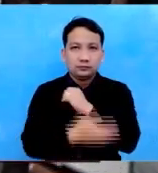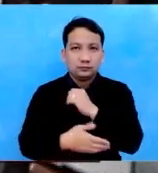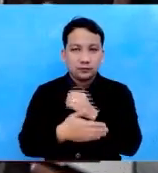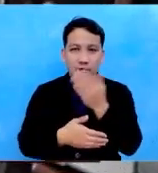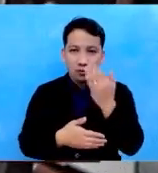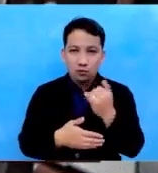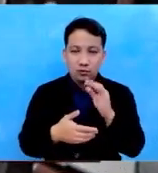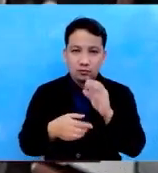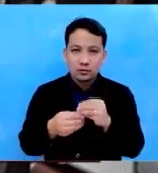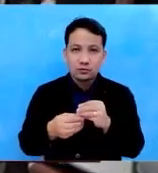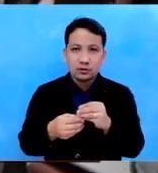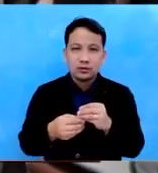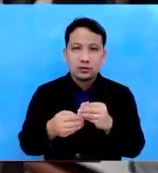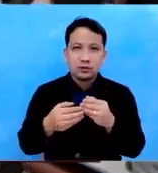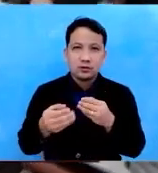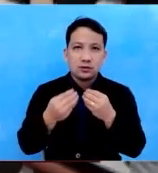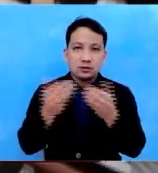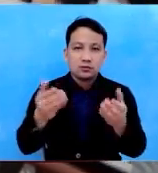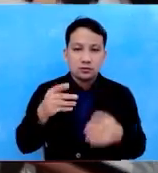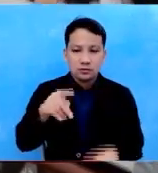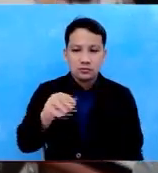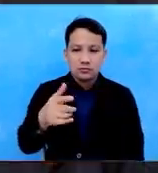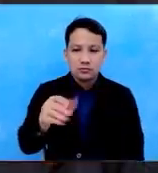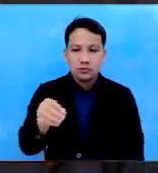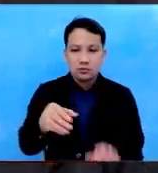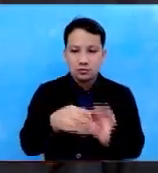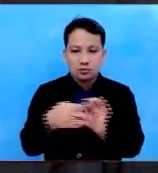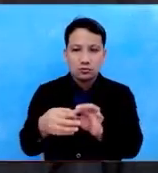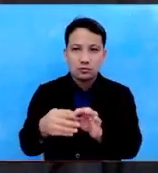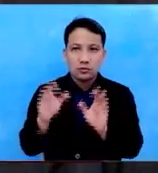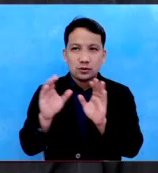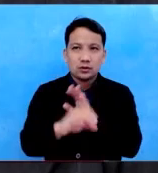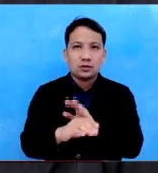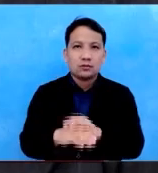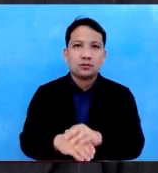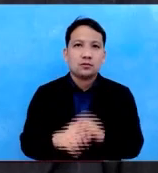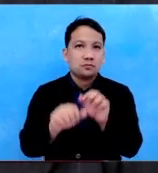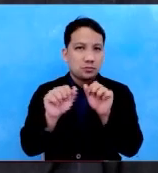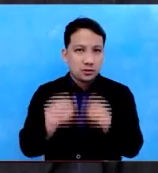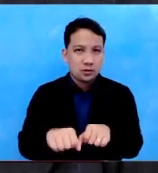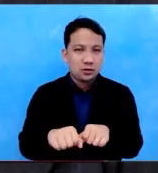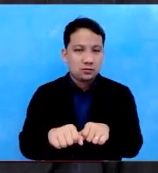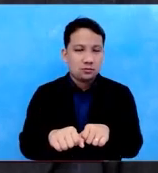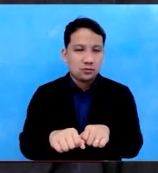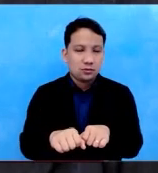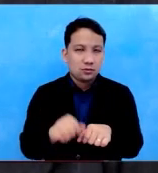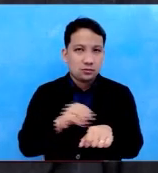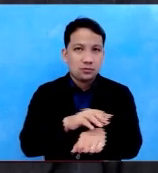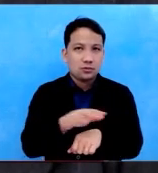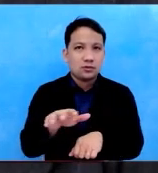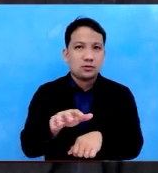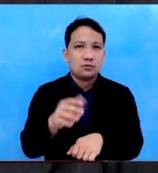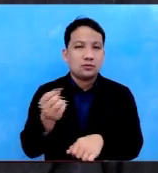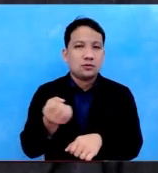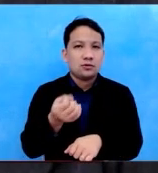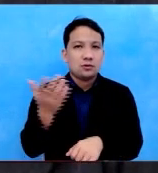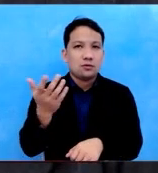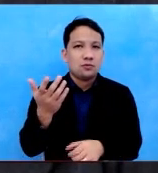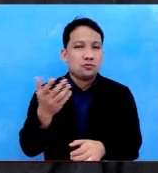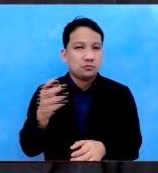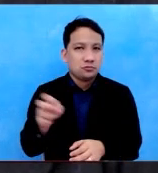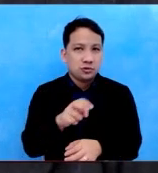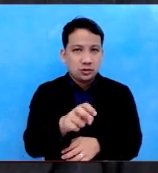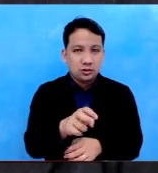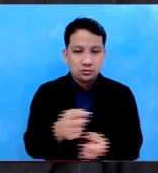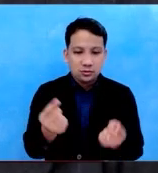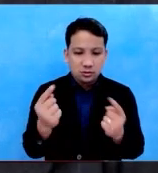yan sa napapaulat na POGO-related crimes. It can have a direct effect or also on the amount of tourists